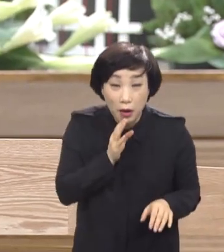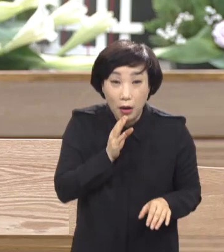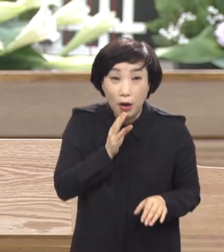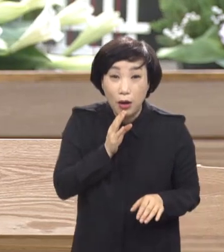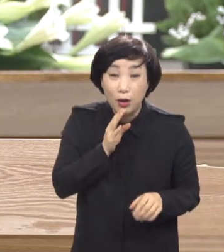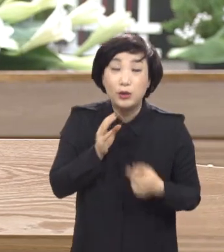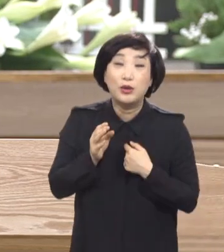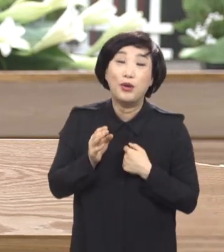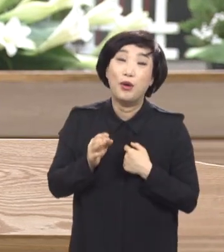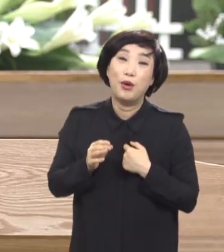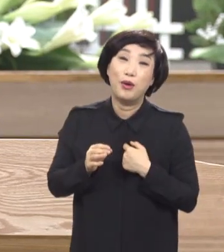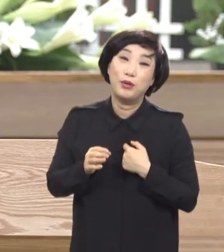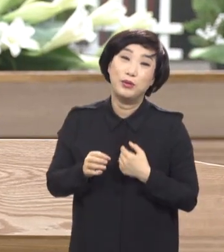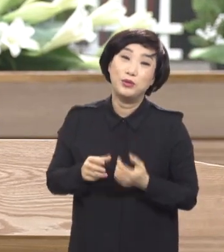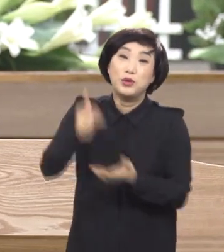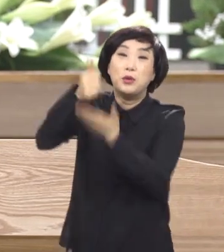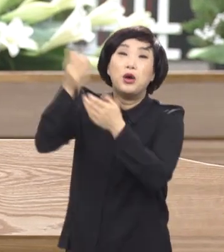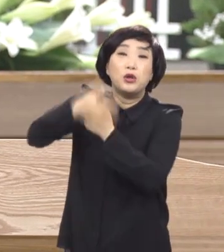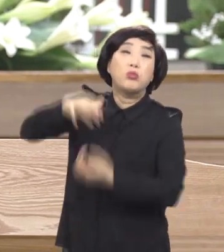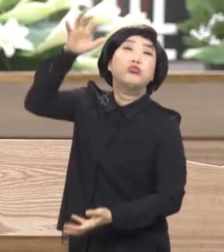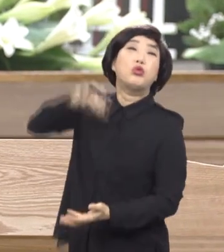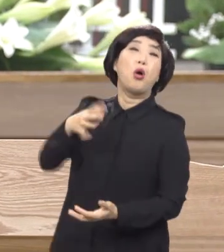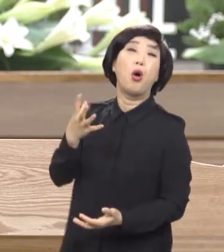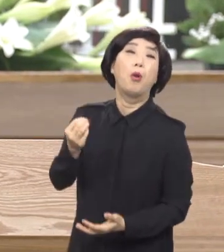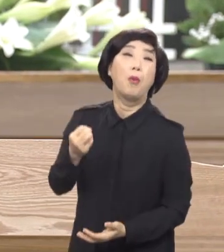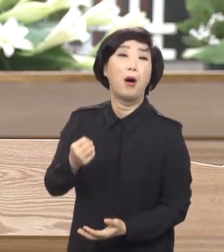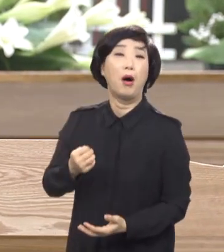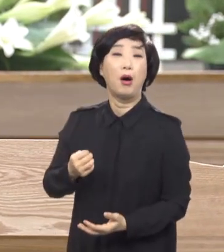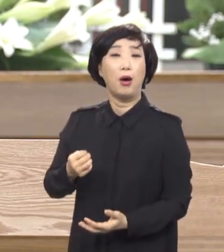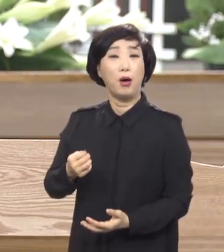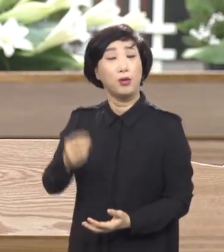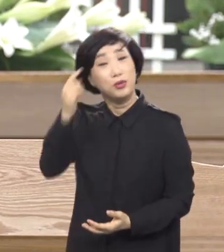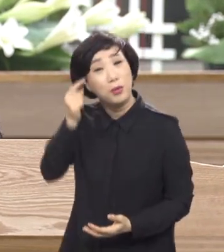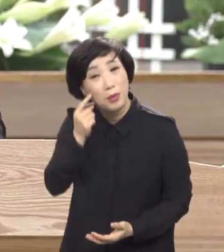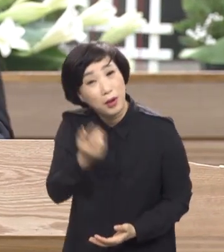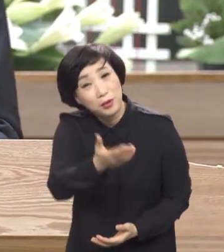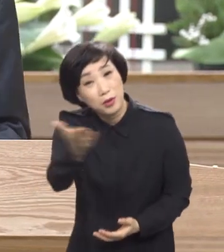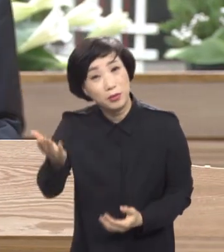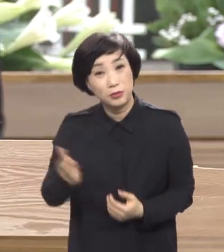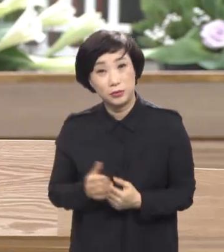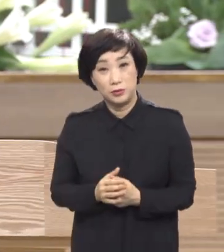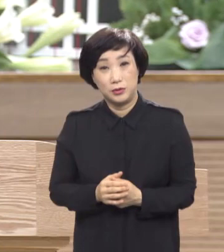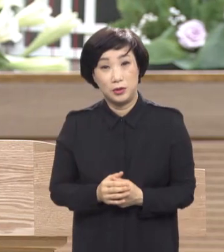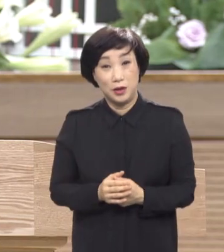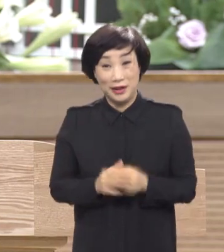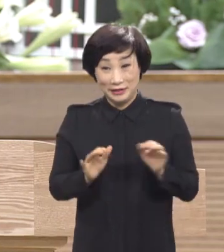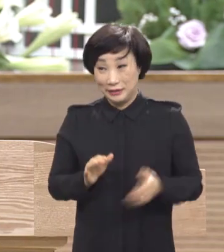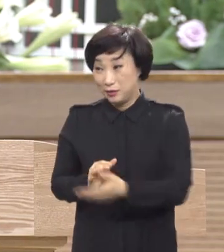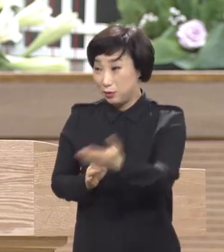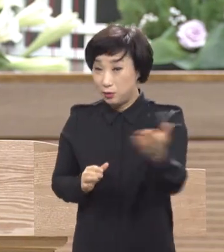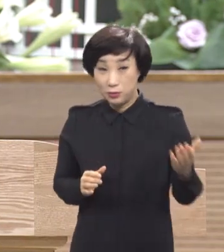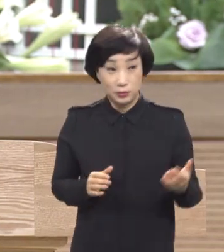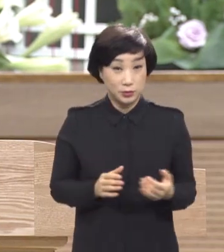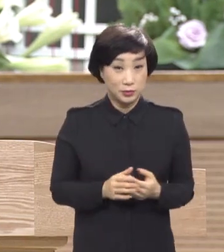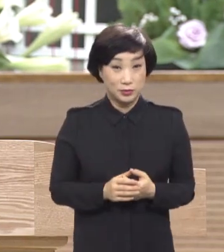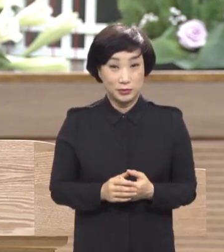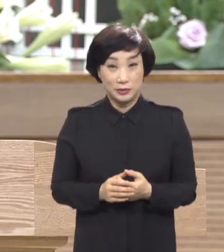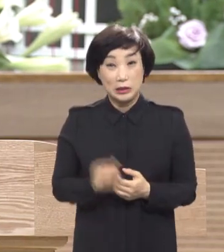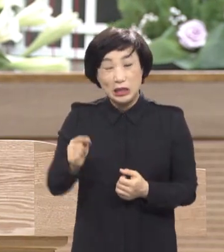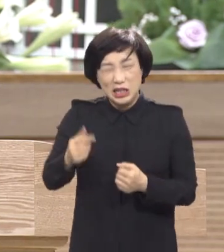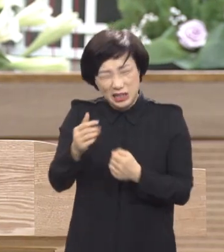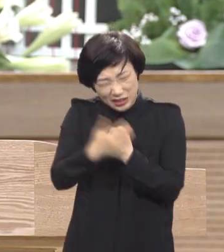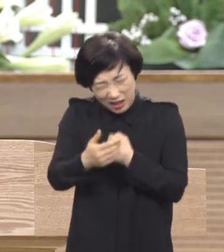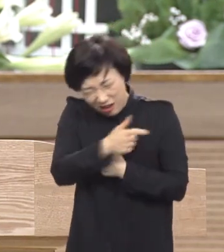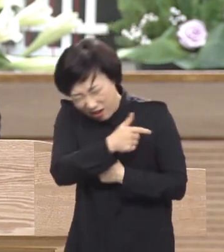정도라 감히 어느 정도라고 판단해봐 그런데 어찌 이런 은혜를